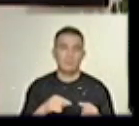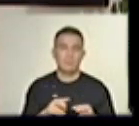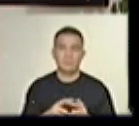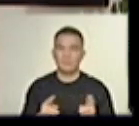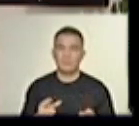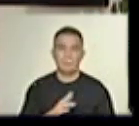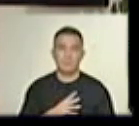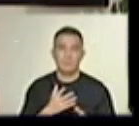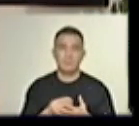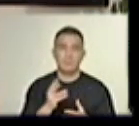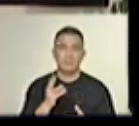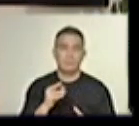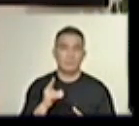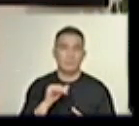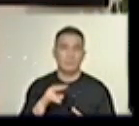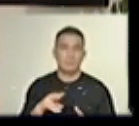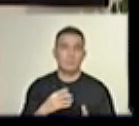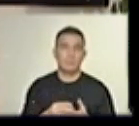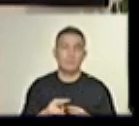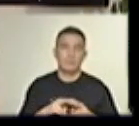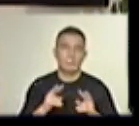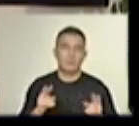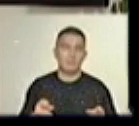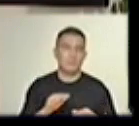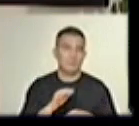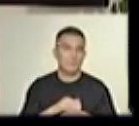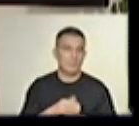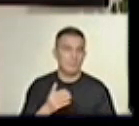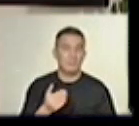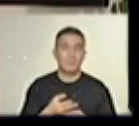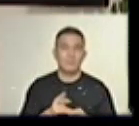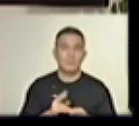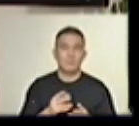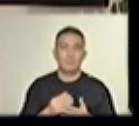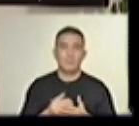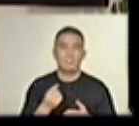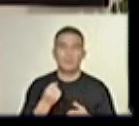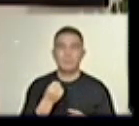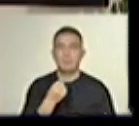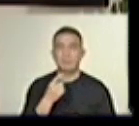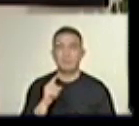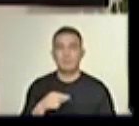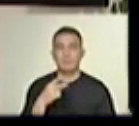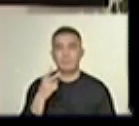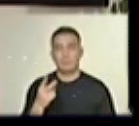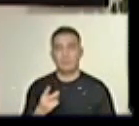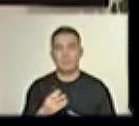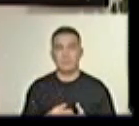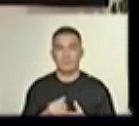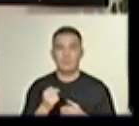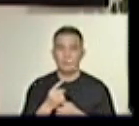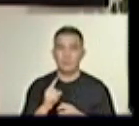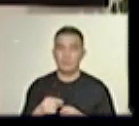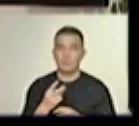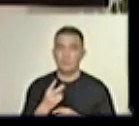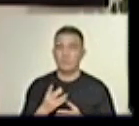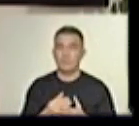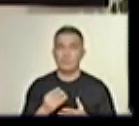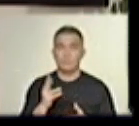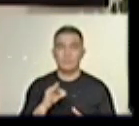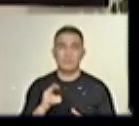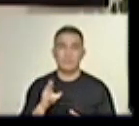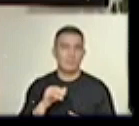modullari teng, chunki -11.2 ning moduli ham 11.2, 11.2 ning moduli